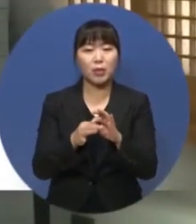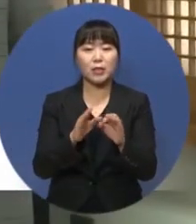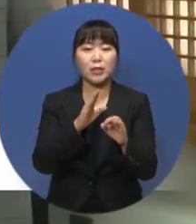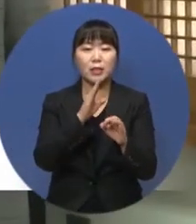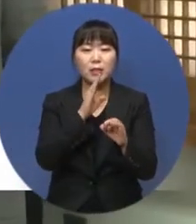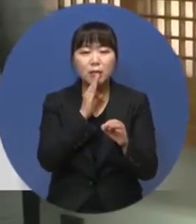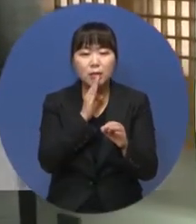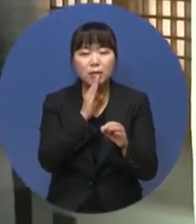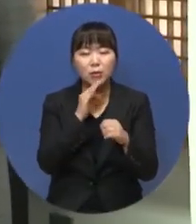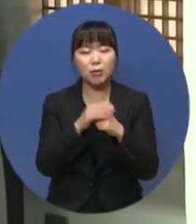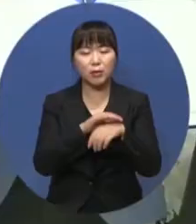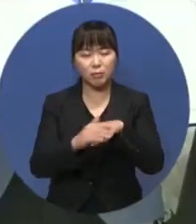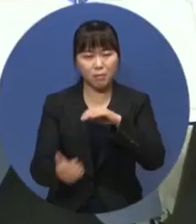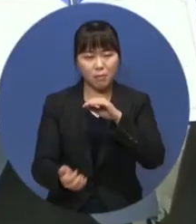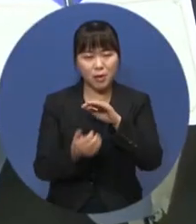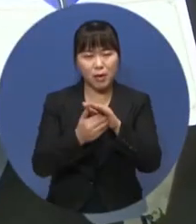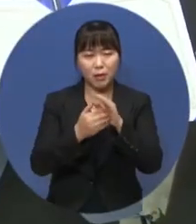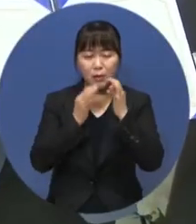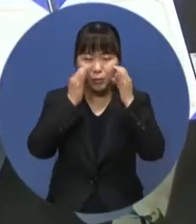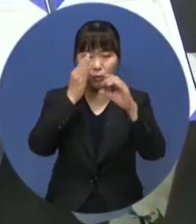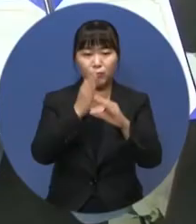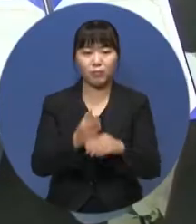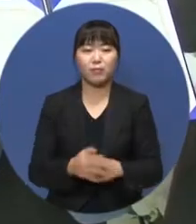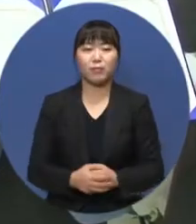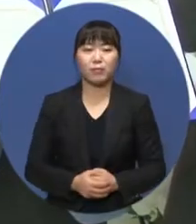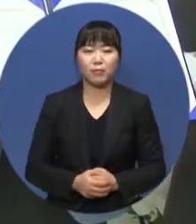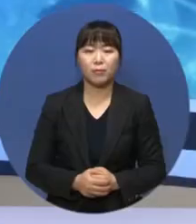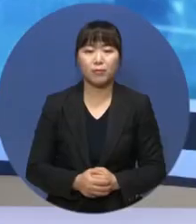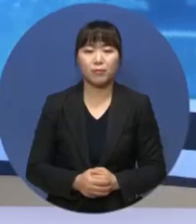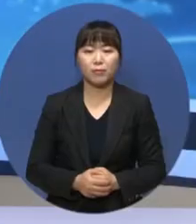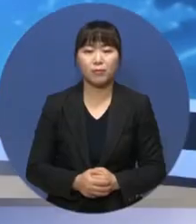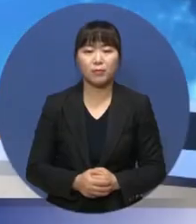이뤄질 수 있도록 할 예정입니다.